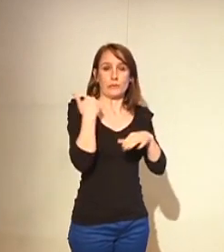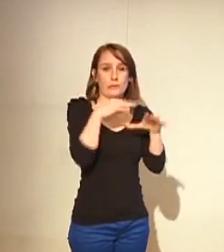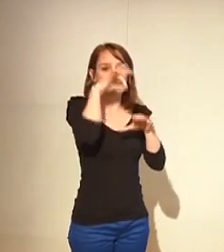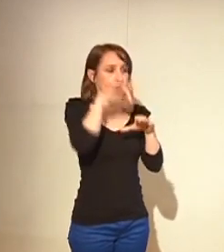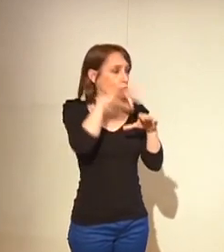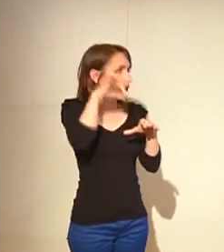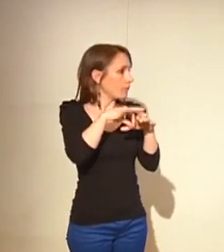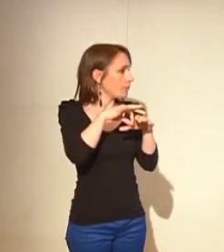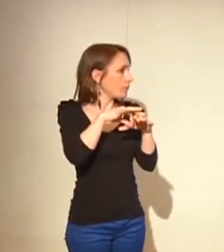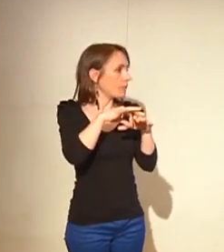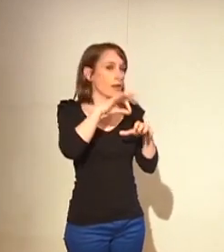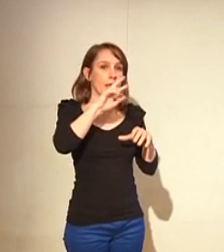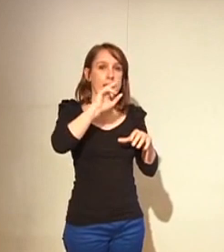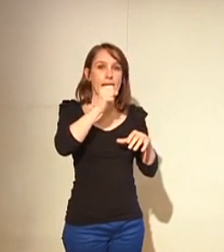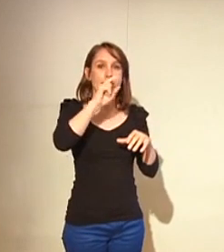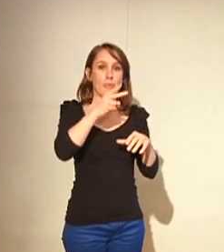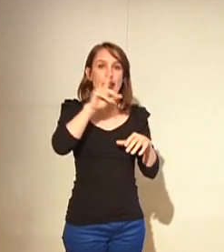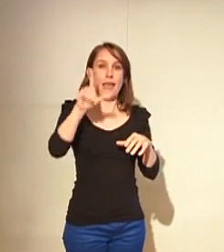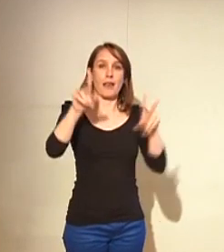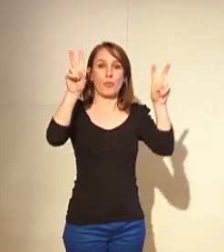de la SPL